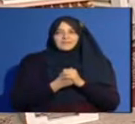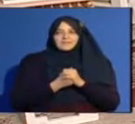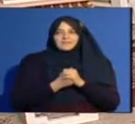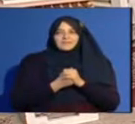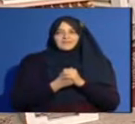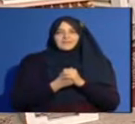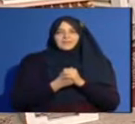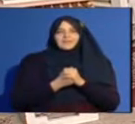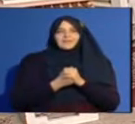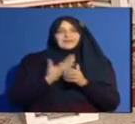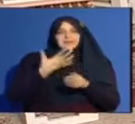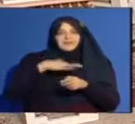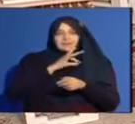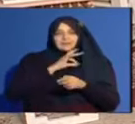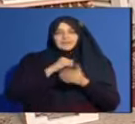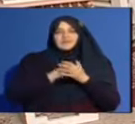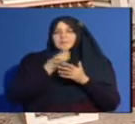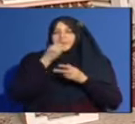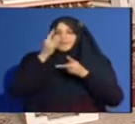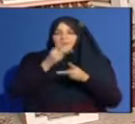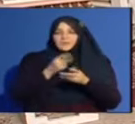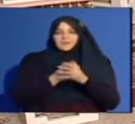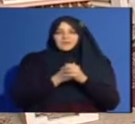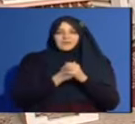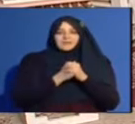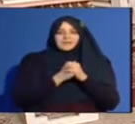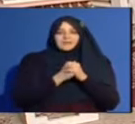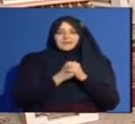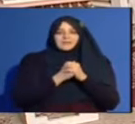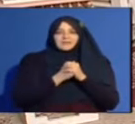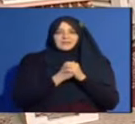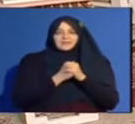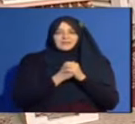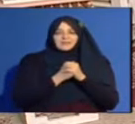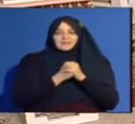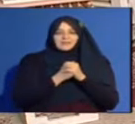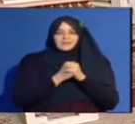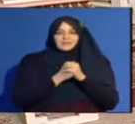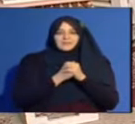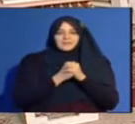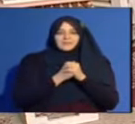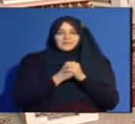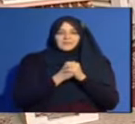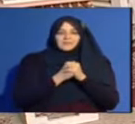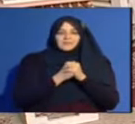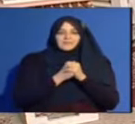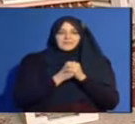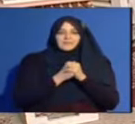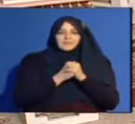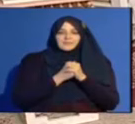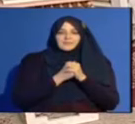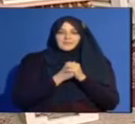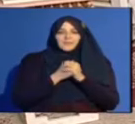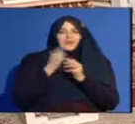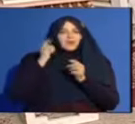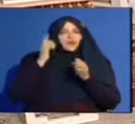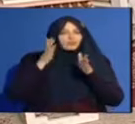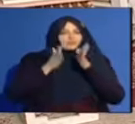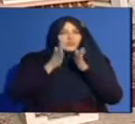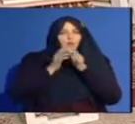زكية؟ عليكم السلام ورحمة الله. مرحبا بك زكية، تفضلي زكية أنا أسمع فيك.